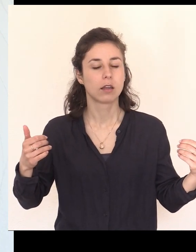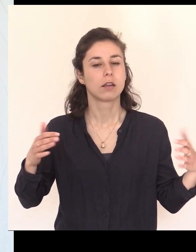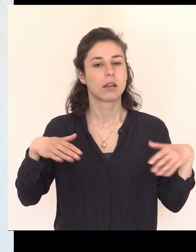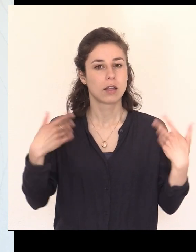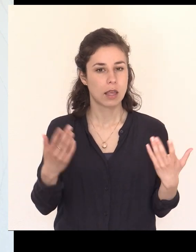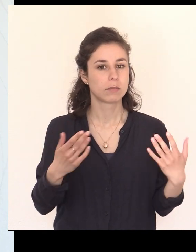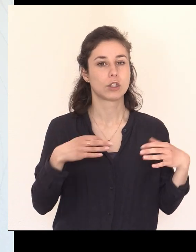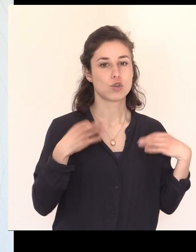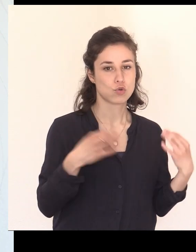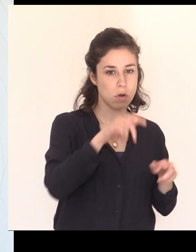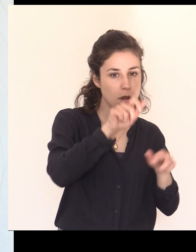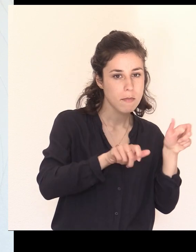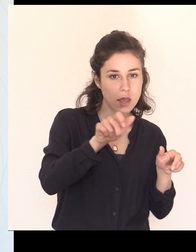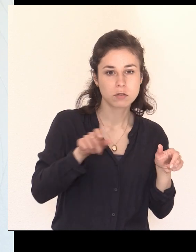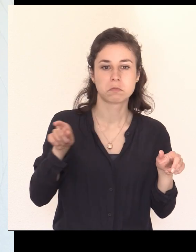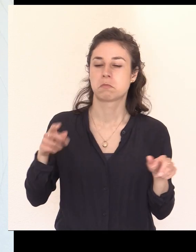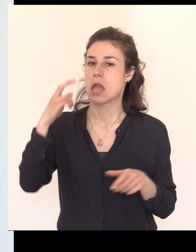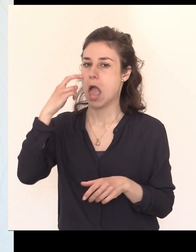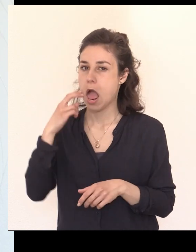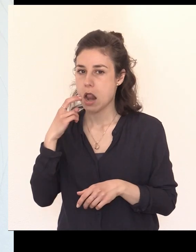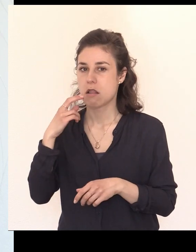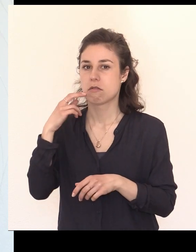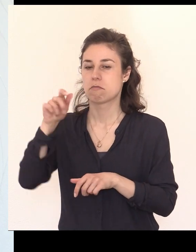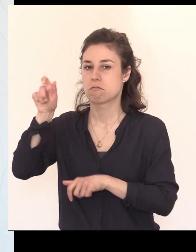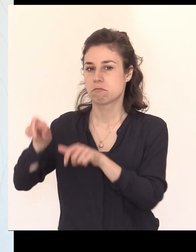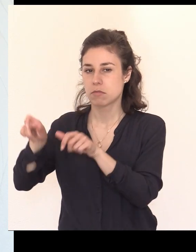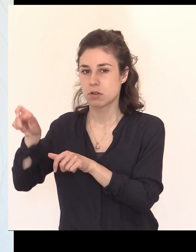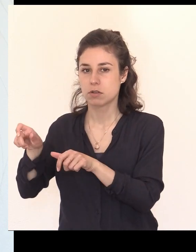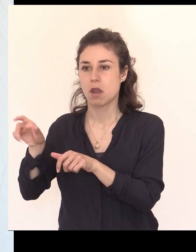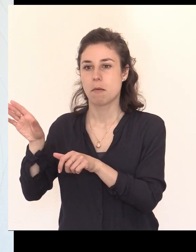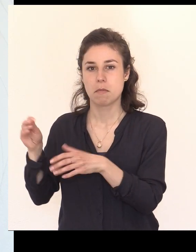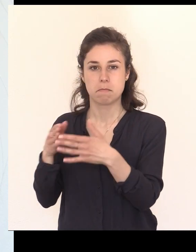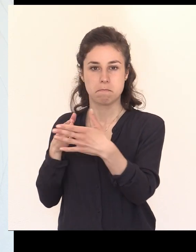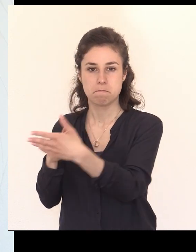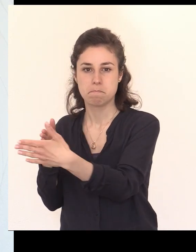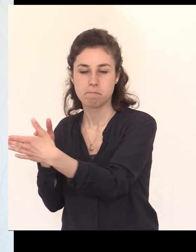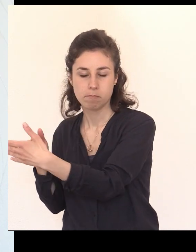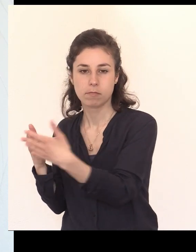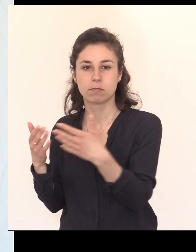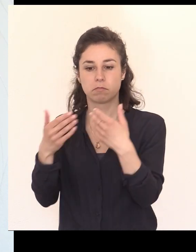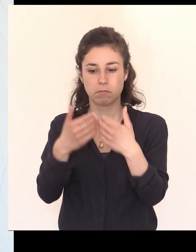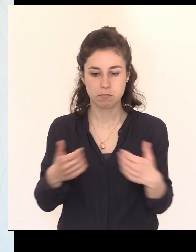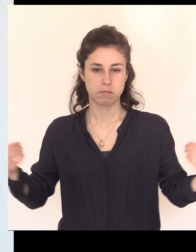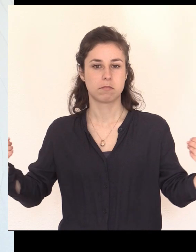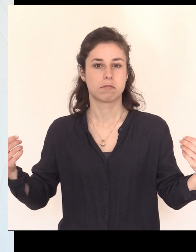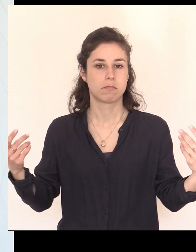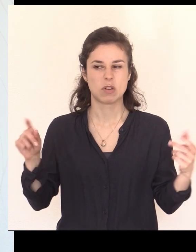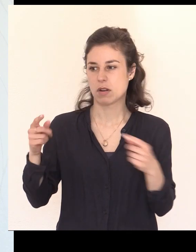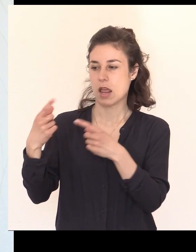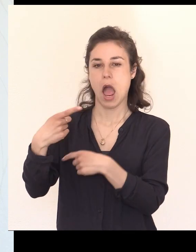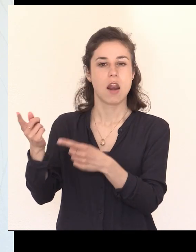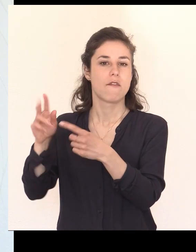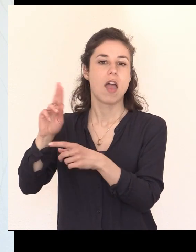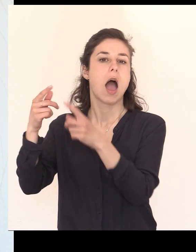junge Menschen und in die alten, gebrechlichen Menschen mit Einschränkungen, andersartige